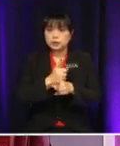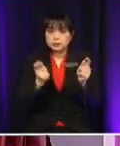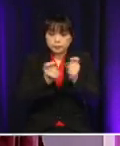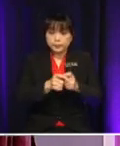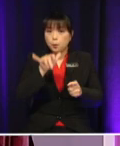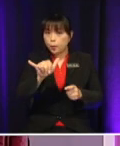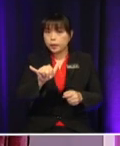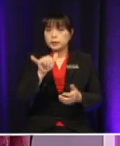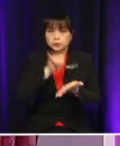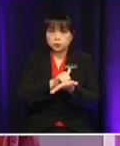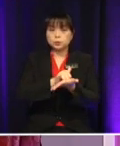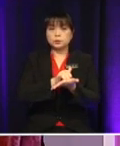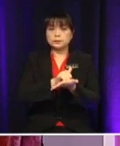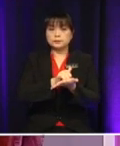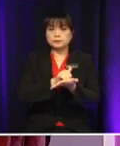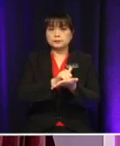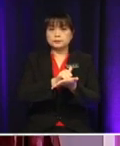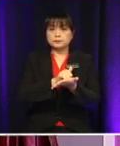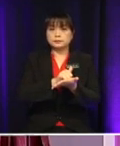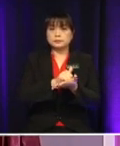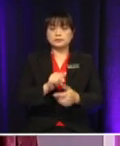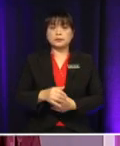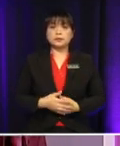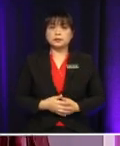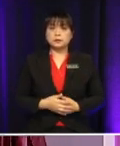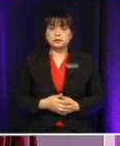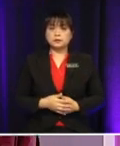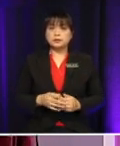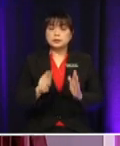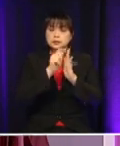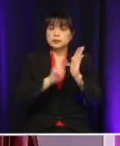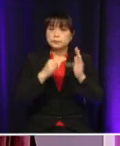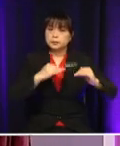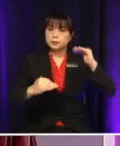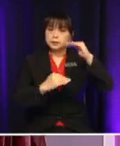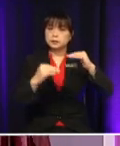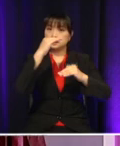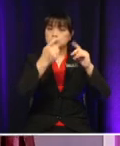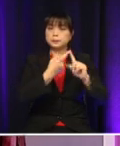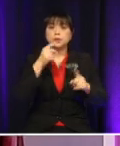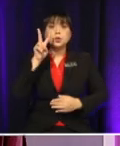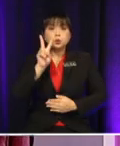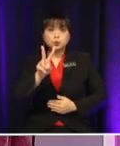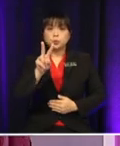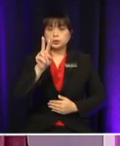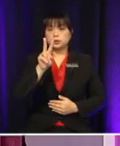ee Anda Tampilkan Wah itu ya terbino dari pada dua unit monomer Oke